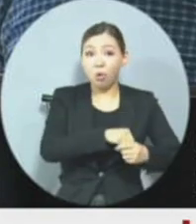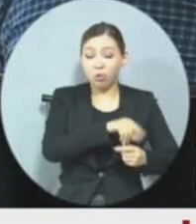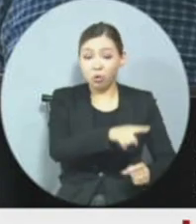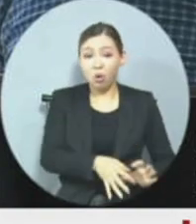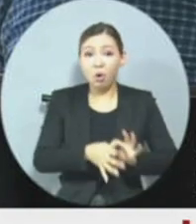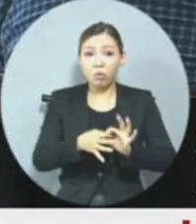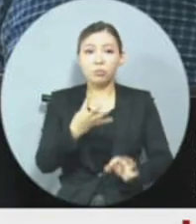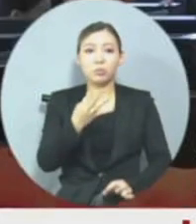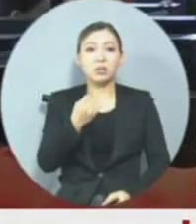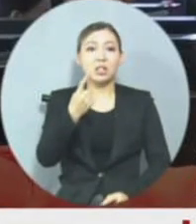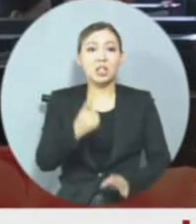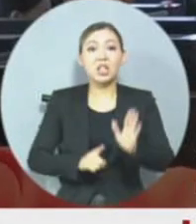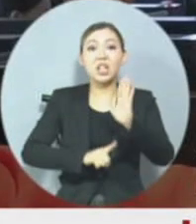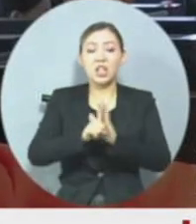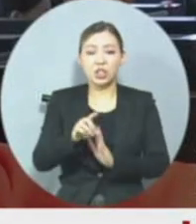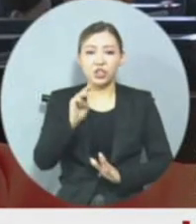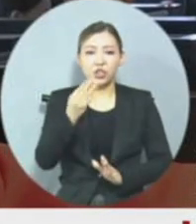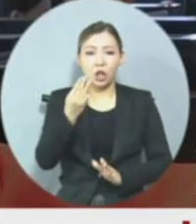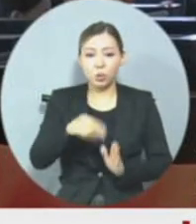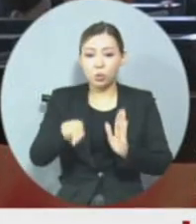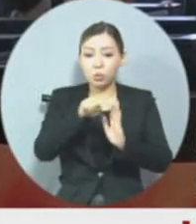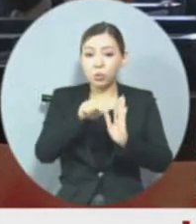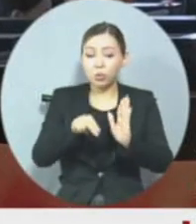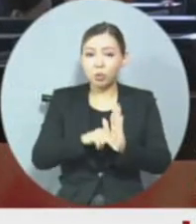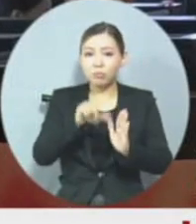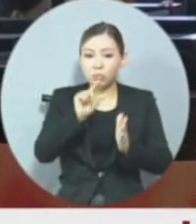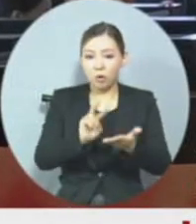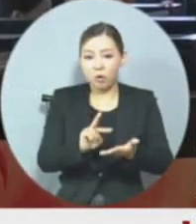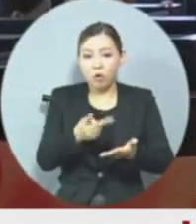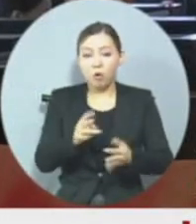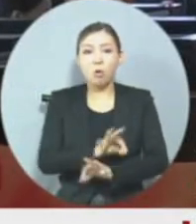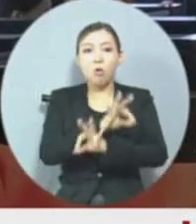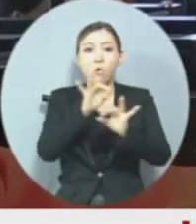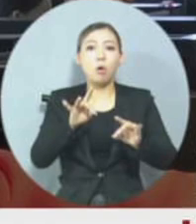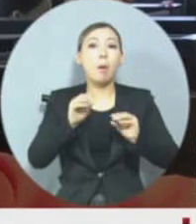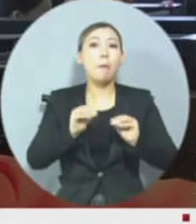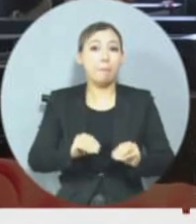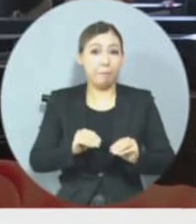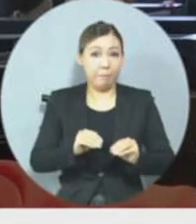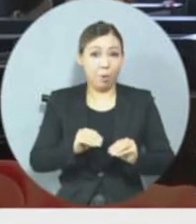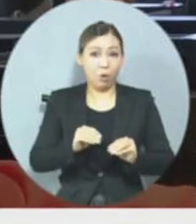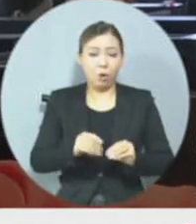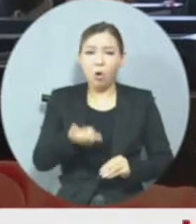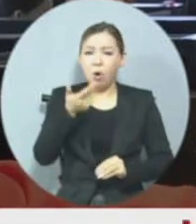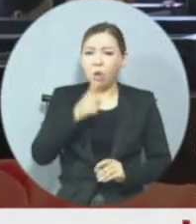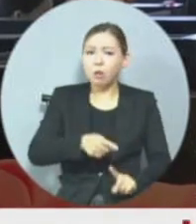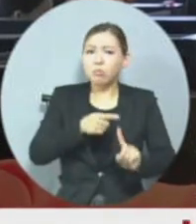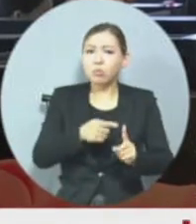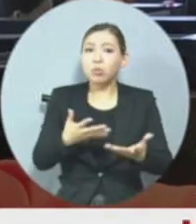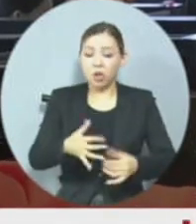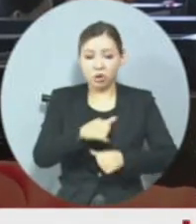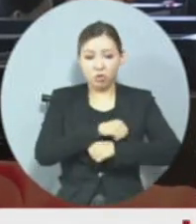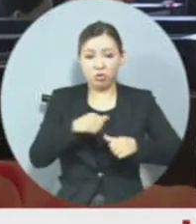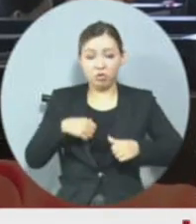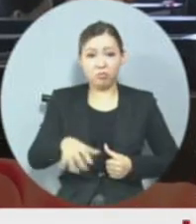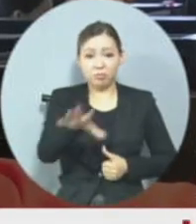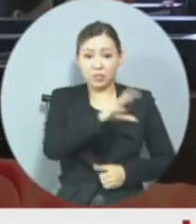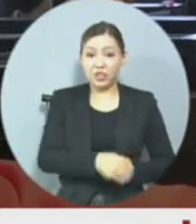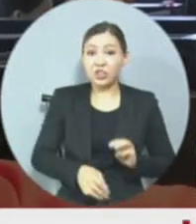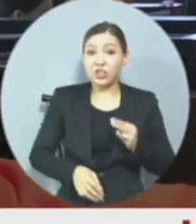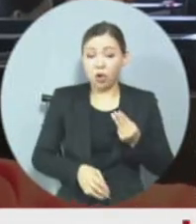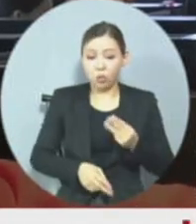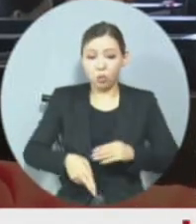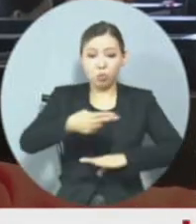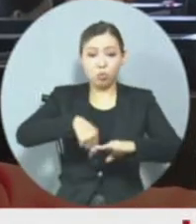1-ээс эхлээд шалгалтын журам маань бол арай өөр журмаар зохицуулагдана. За гол онцлог нь гэдэг юм бол иргэд ерөнхий шалгалтыг өөрийн харьяалж